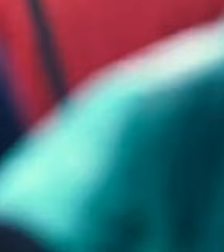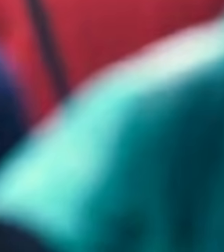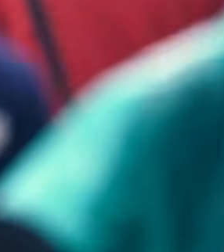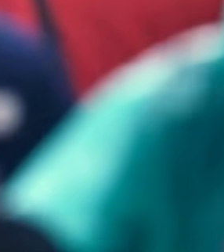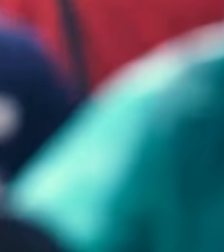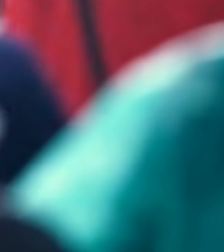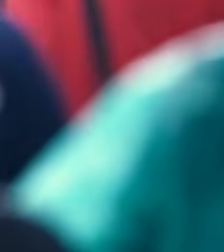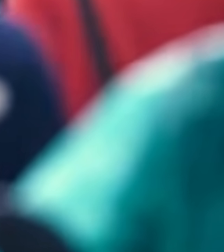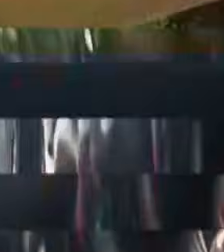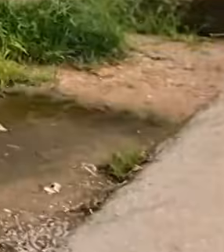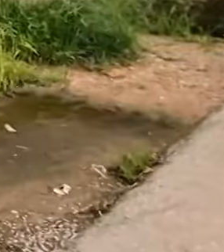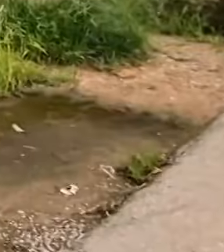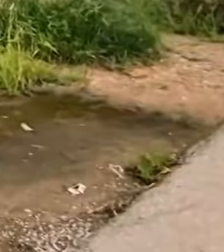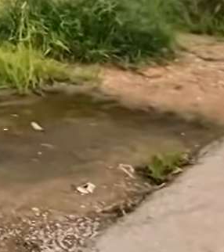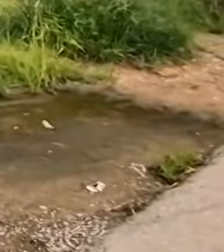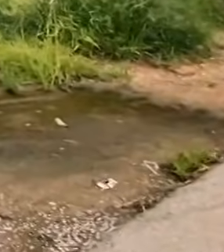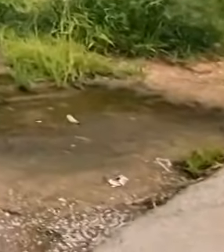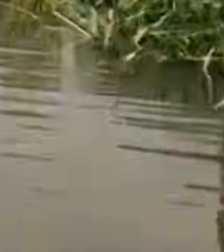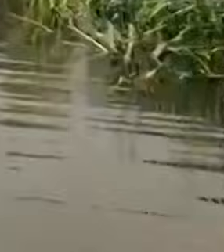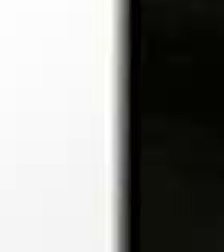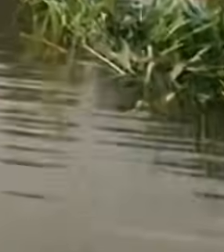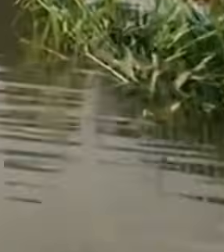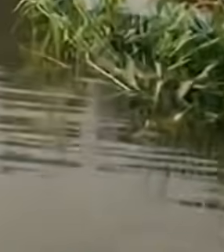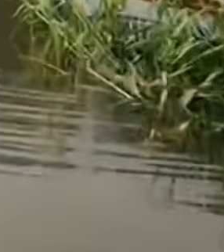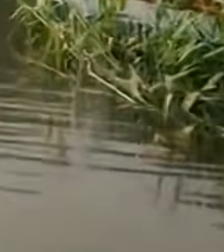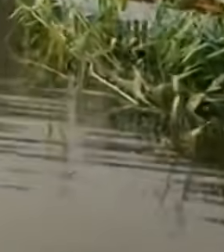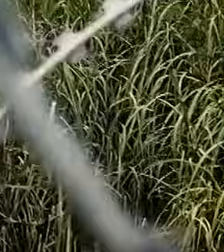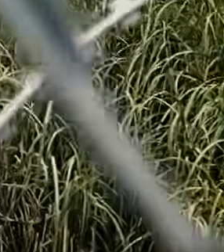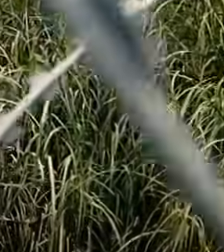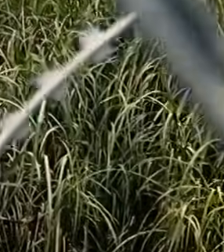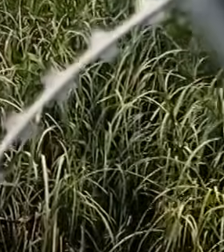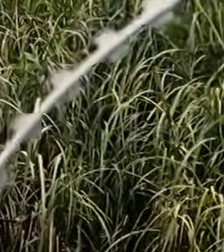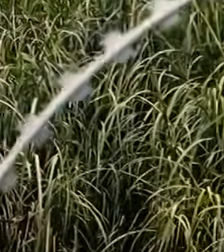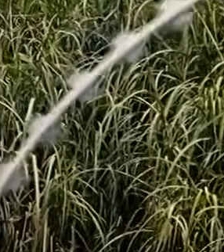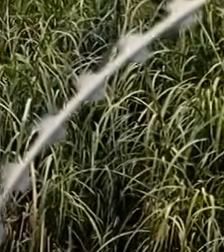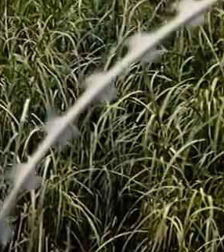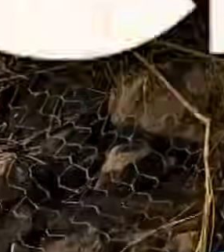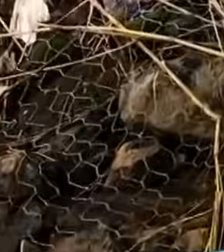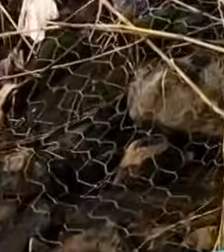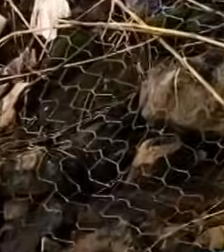แม่สอดเป็นพื้นที่ต่ำ สองข้างถนนนี่น้ำเต็มเลยพี่ เกือบ2เมตรได้พี